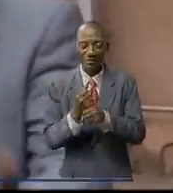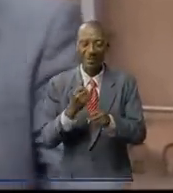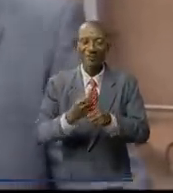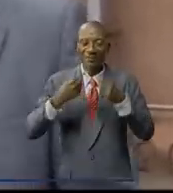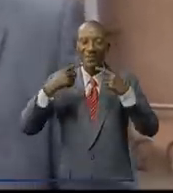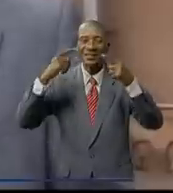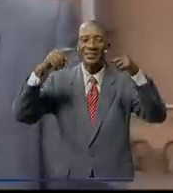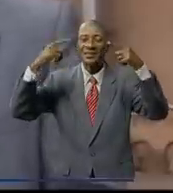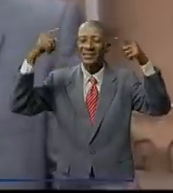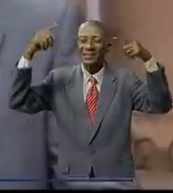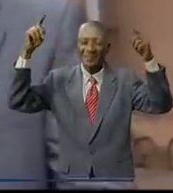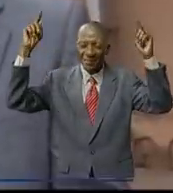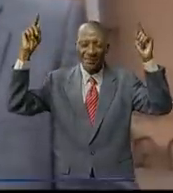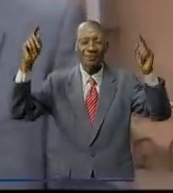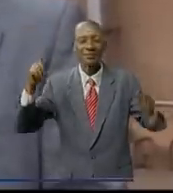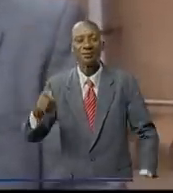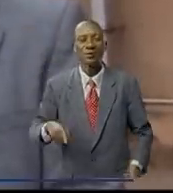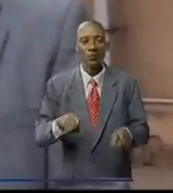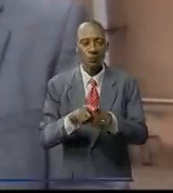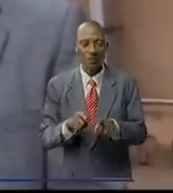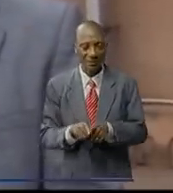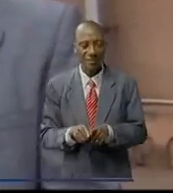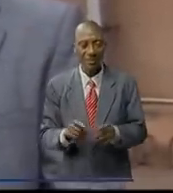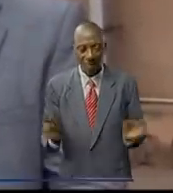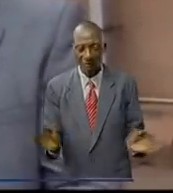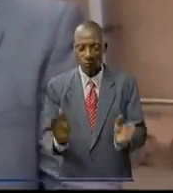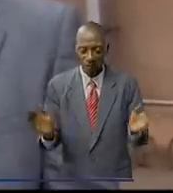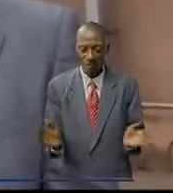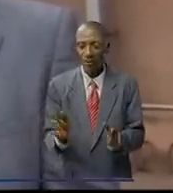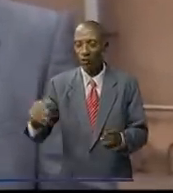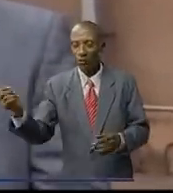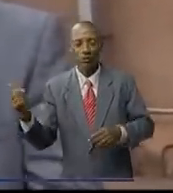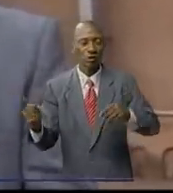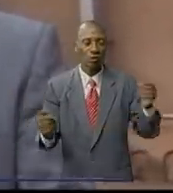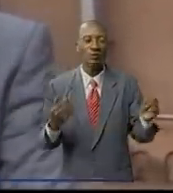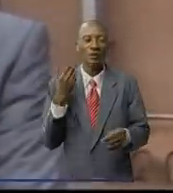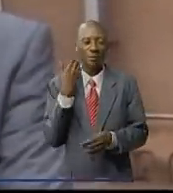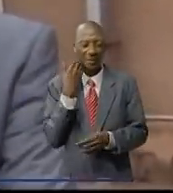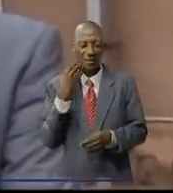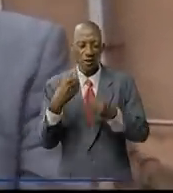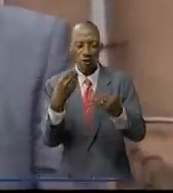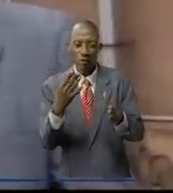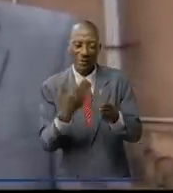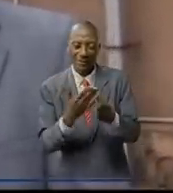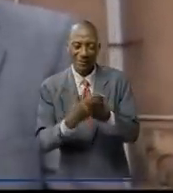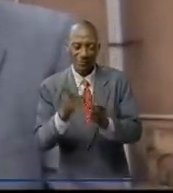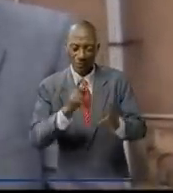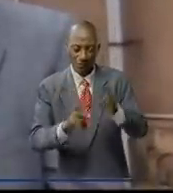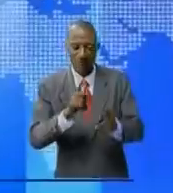aussi booster les indicateurs des autres maladies qui sont sous surveillance, qui posent des problèmes dans la